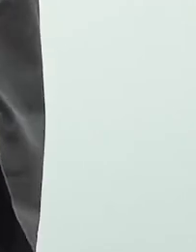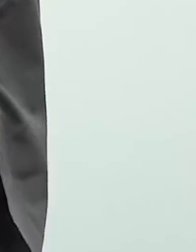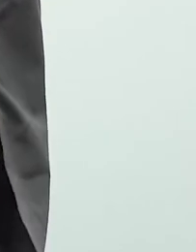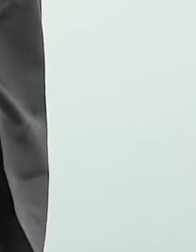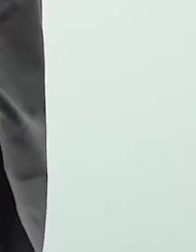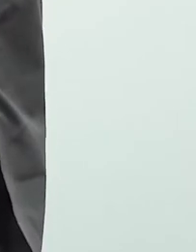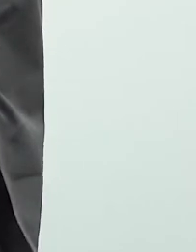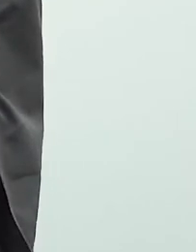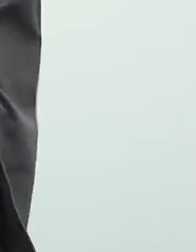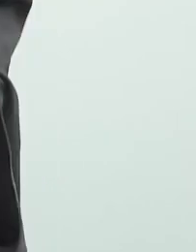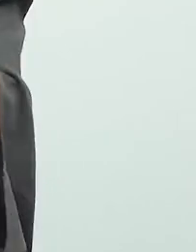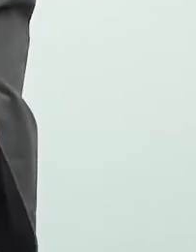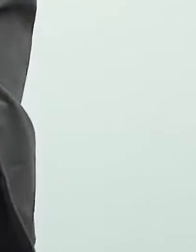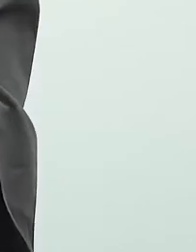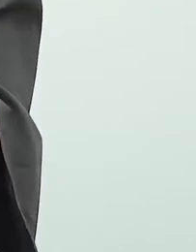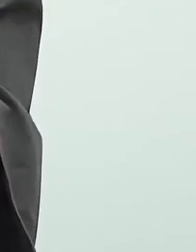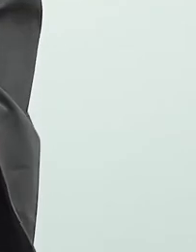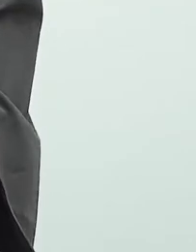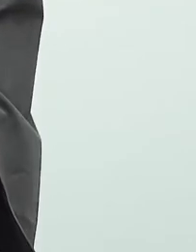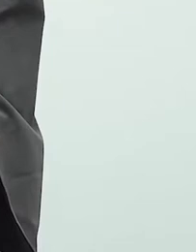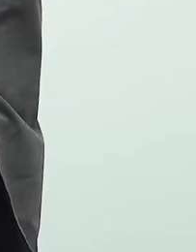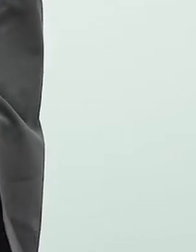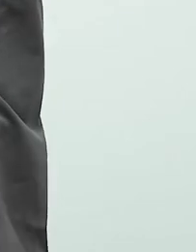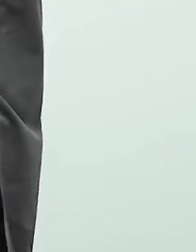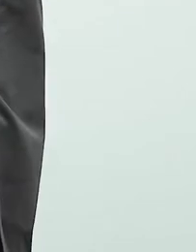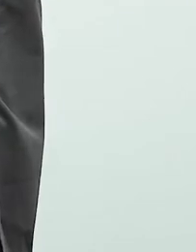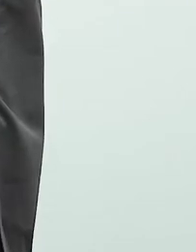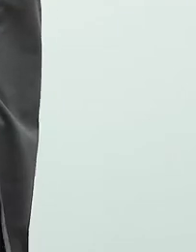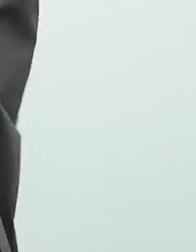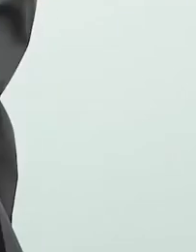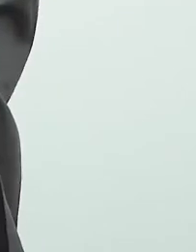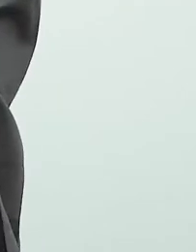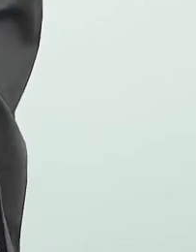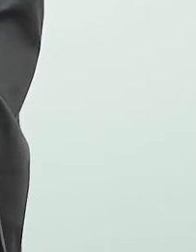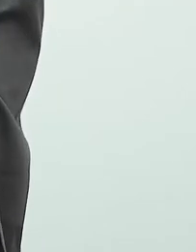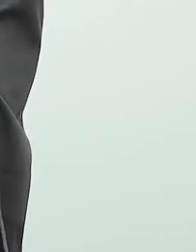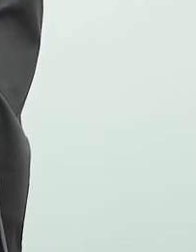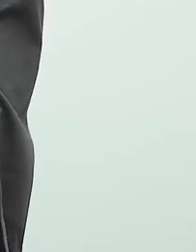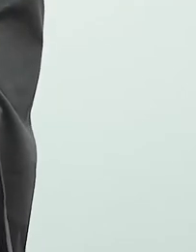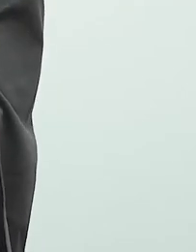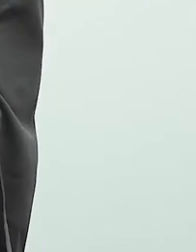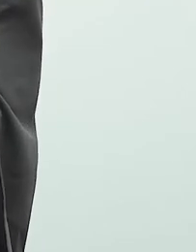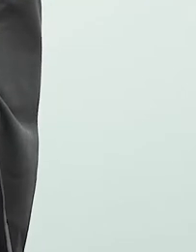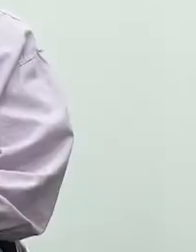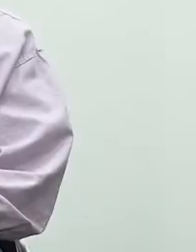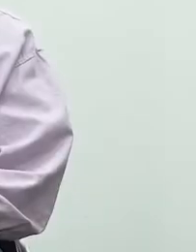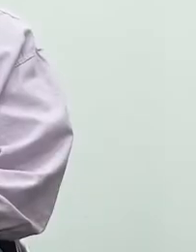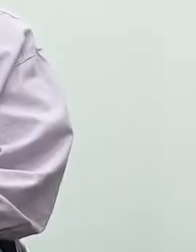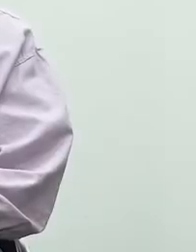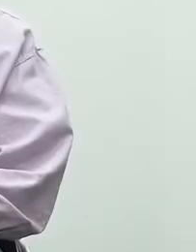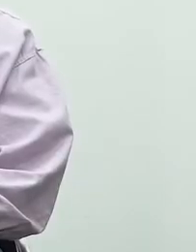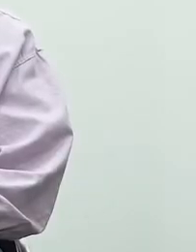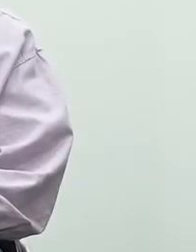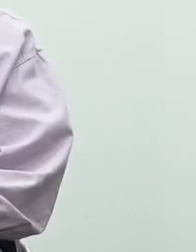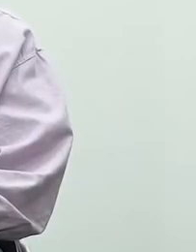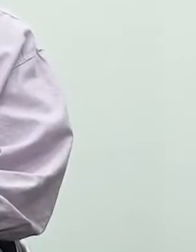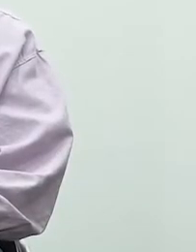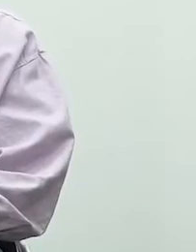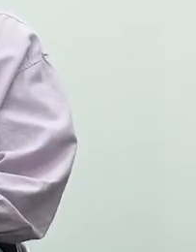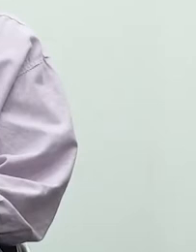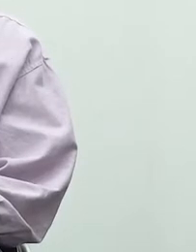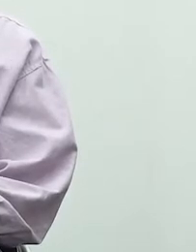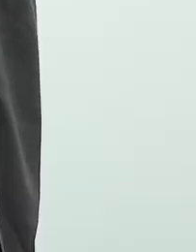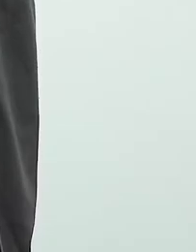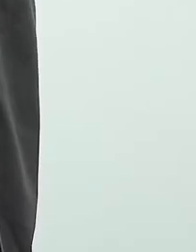적이 있어요 그러니까 학교 수업은 내용을 이해를 못하니까 학교 끝나고 혼자 계속 공부를 하고 아 그